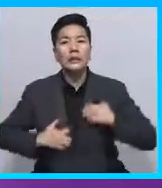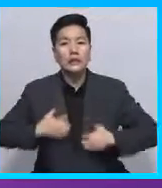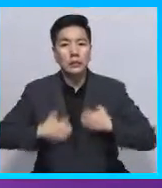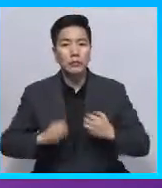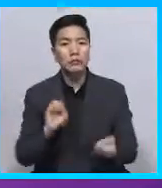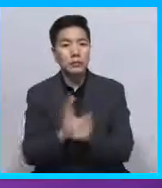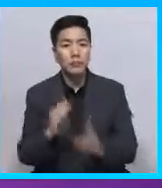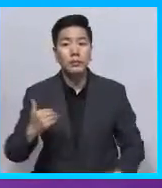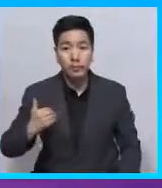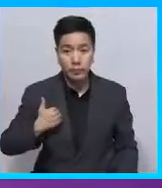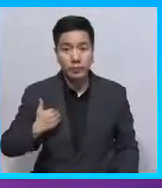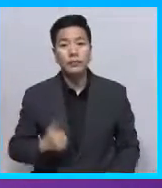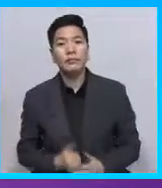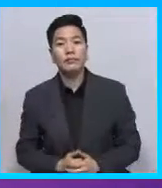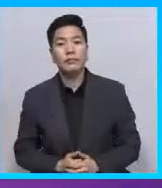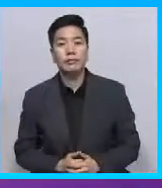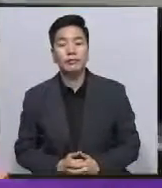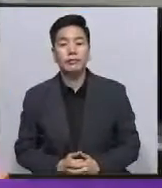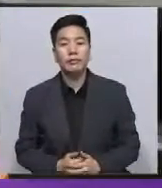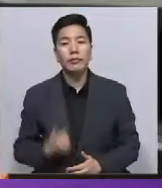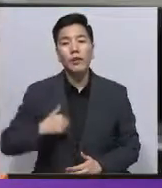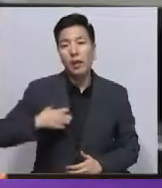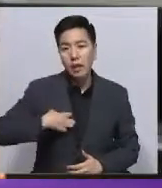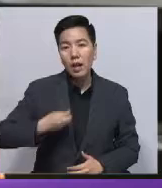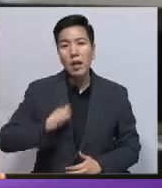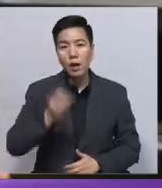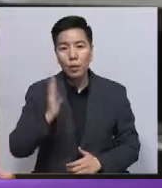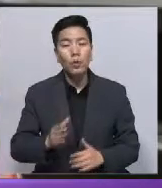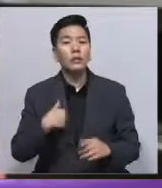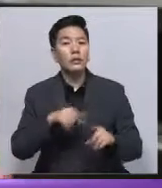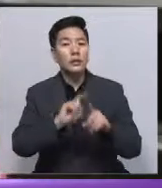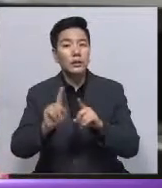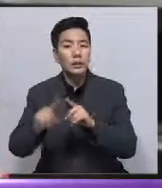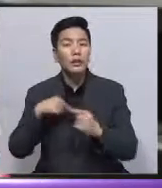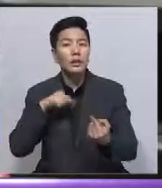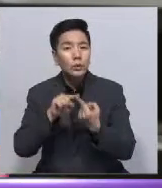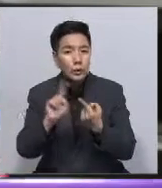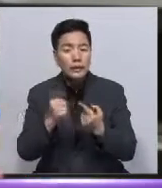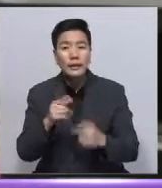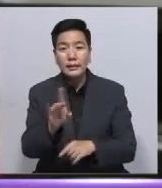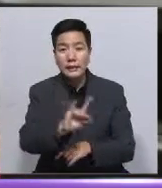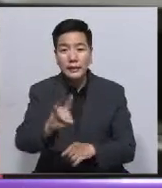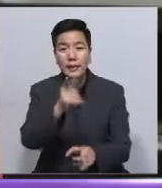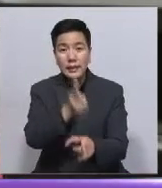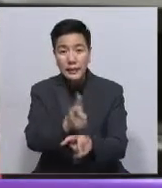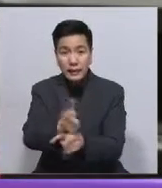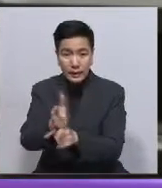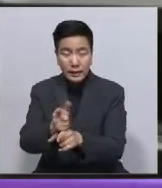ให้กับผู้อื่นครับ ก็อยากให้คนที่เลี้ยงสัตว์นะคะ